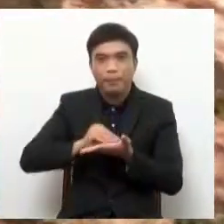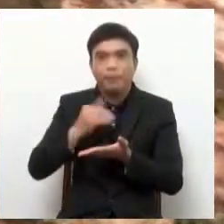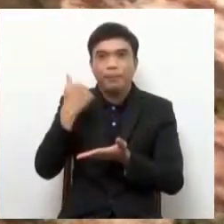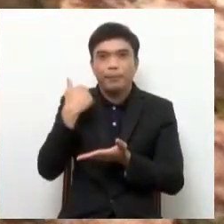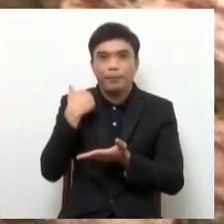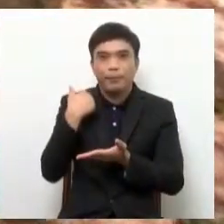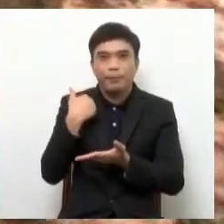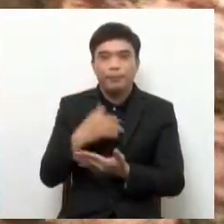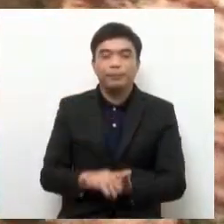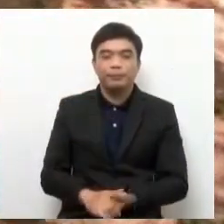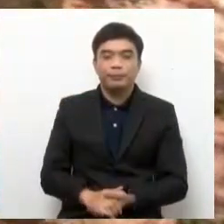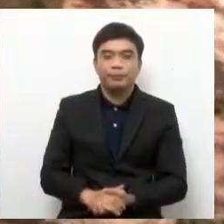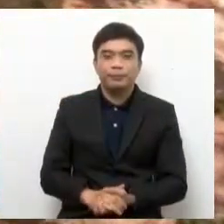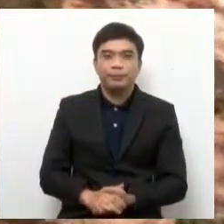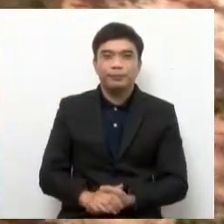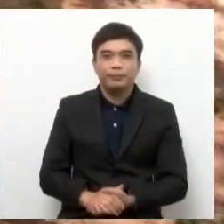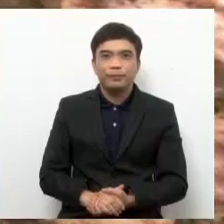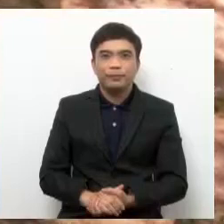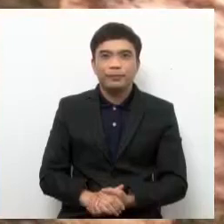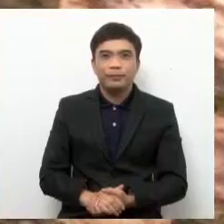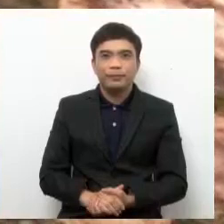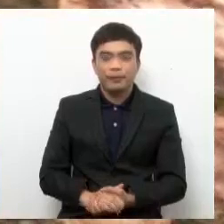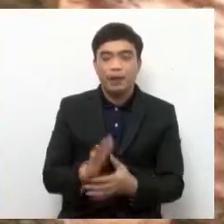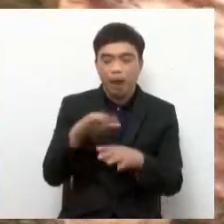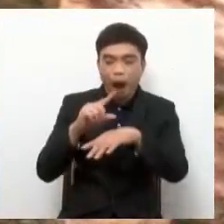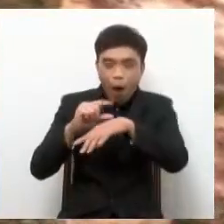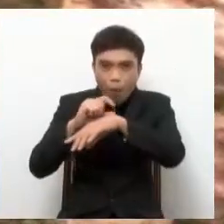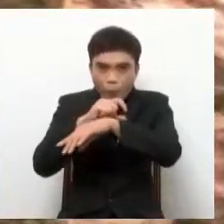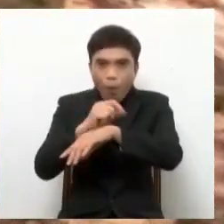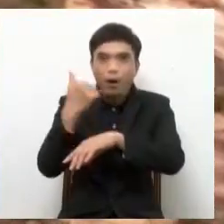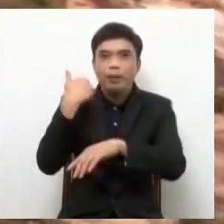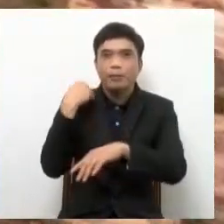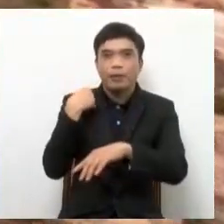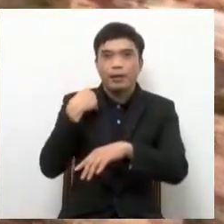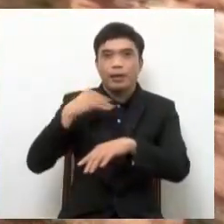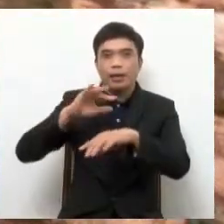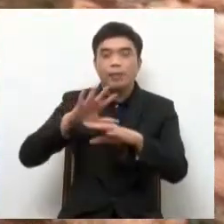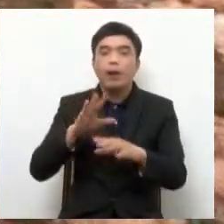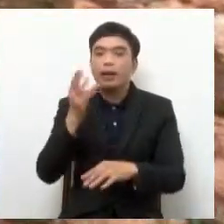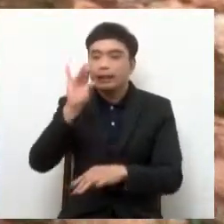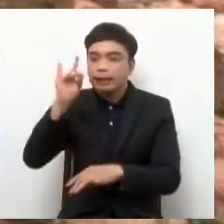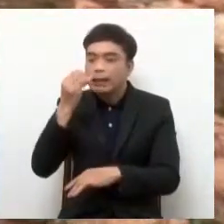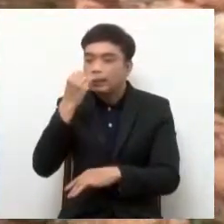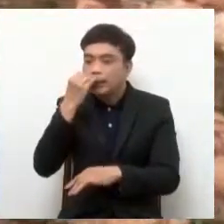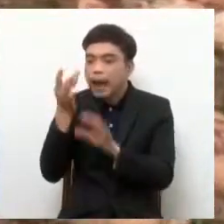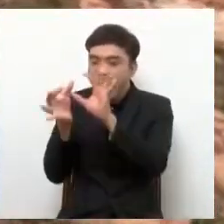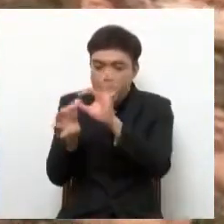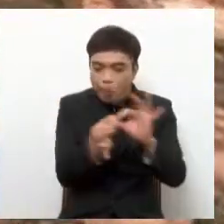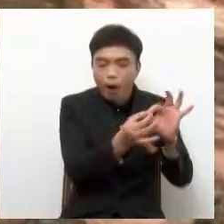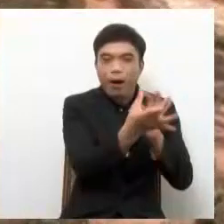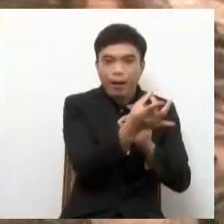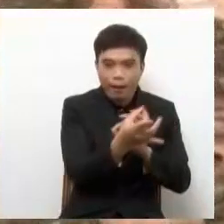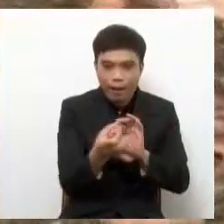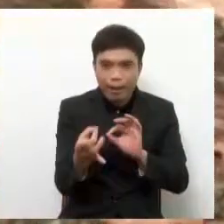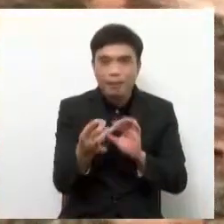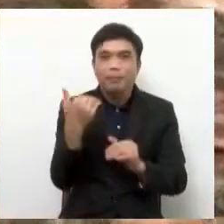มีในป่าครับมีคือหัวครับที่เราไปตัดตัวหาครับมีหัวน้ำเชื่อมในที่คือมาประกันหัวจ